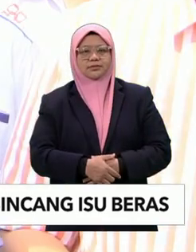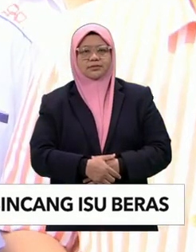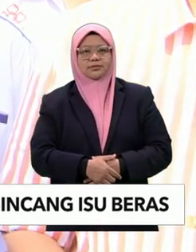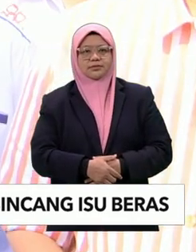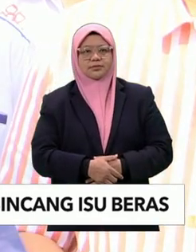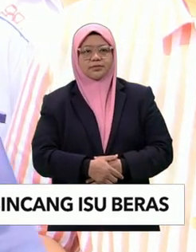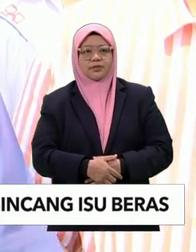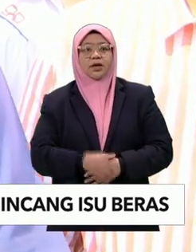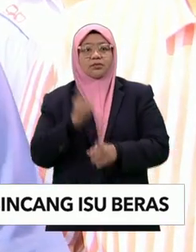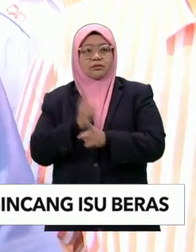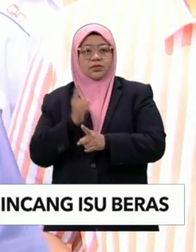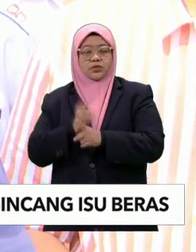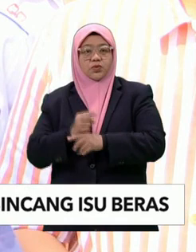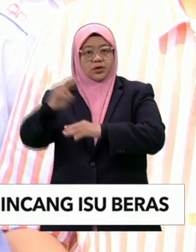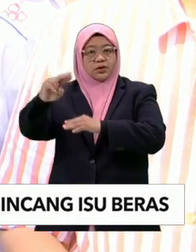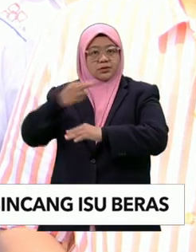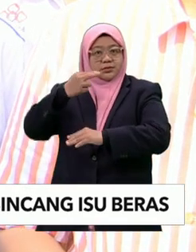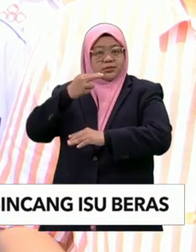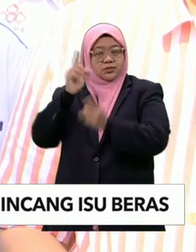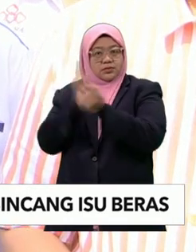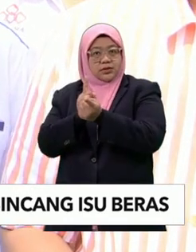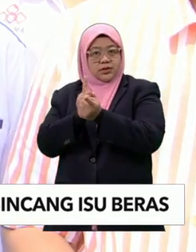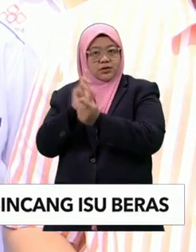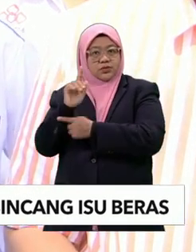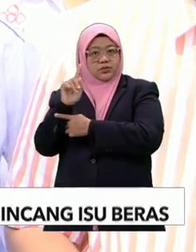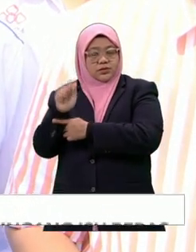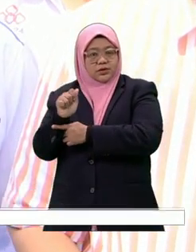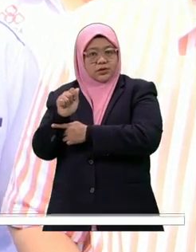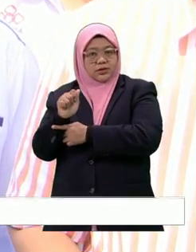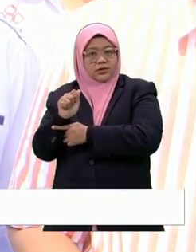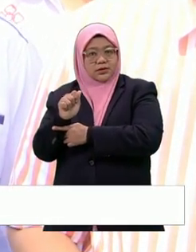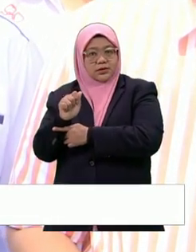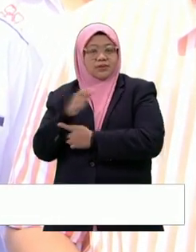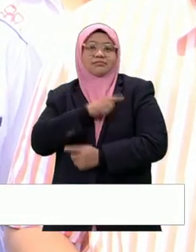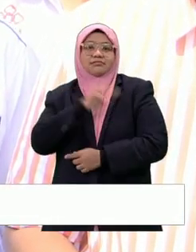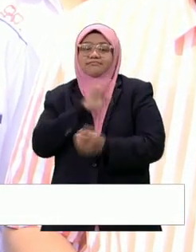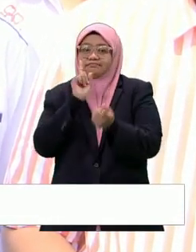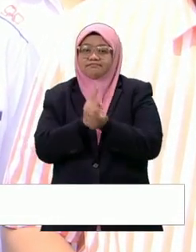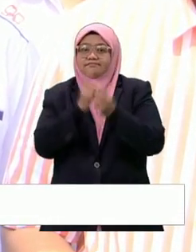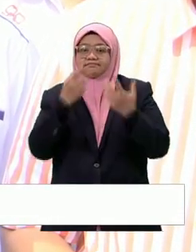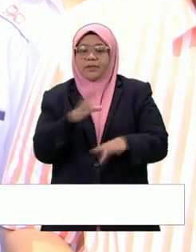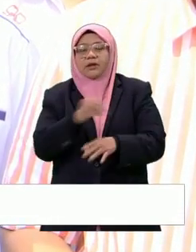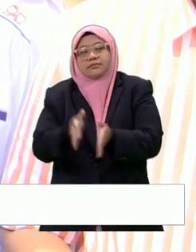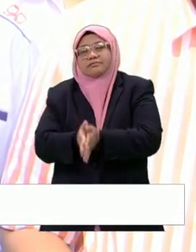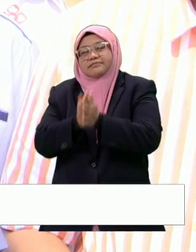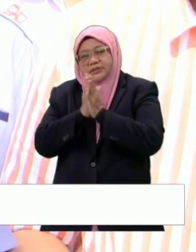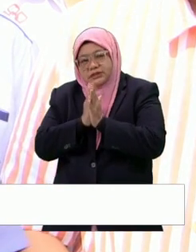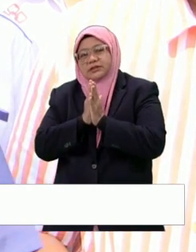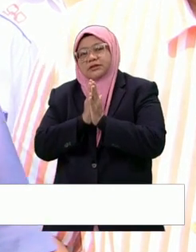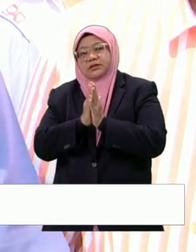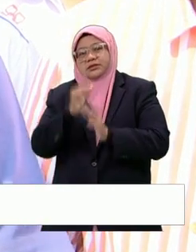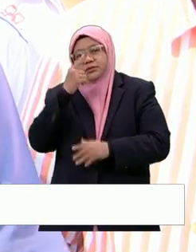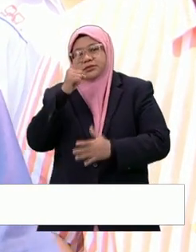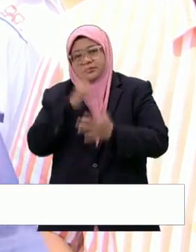dia menghantar Duta India untuk bertemu Saya semalam di kementerian dan kita memohon supaya